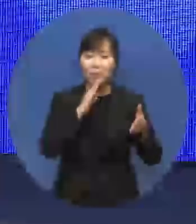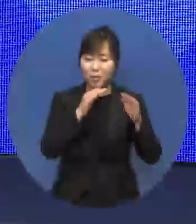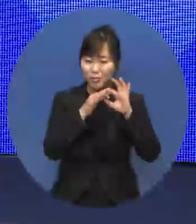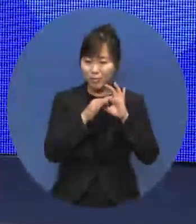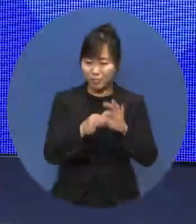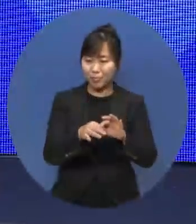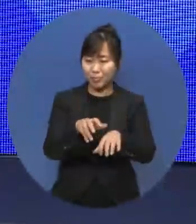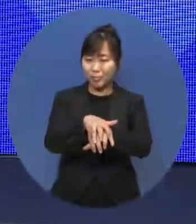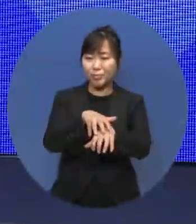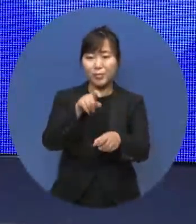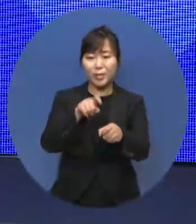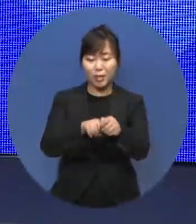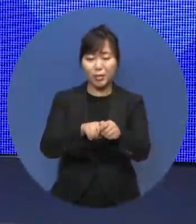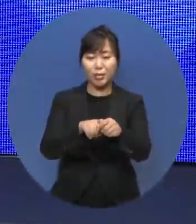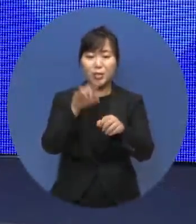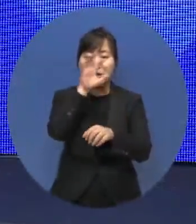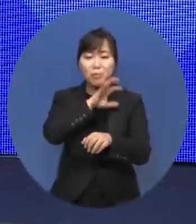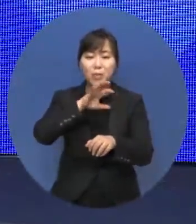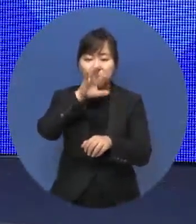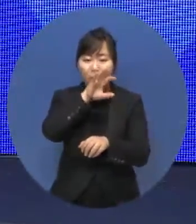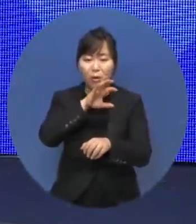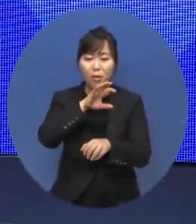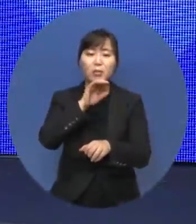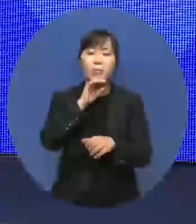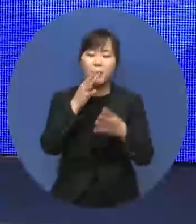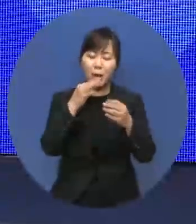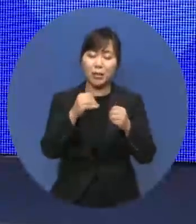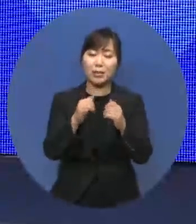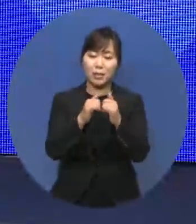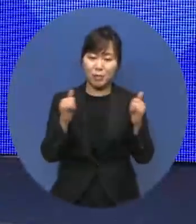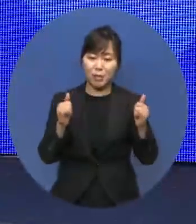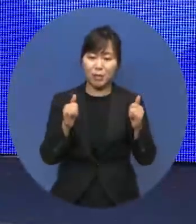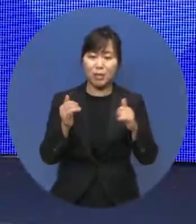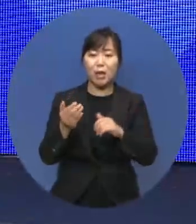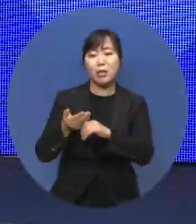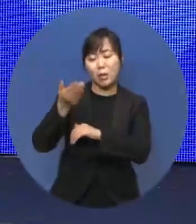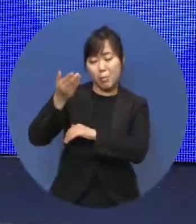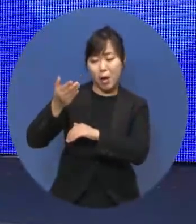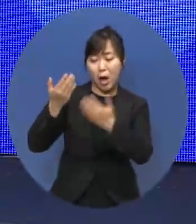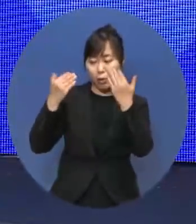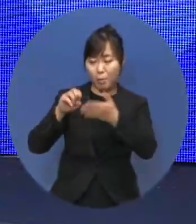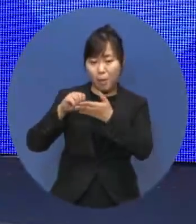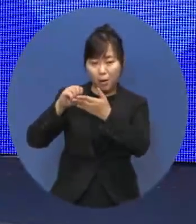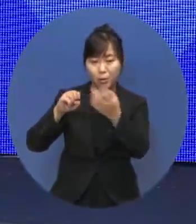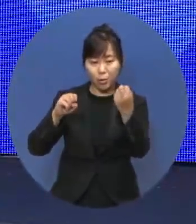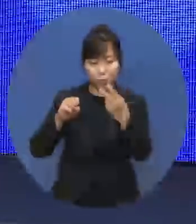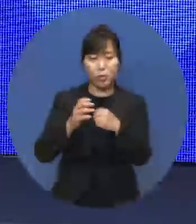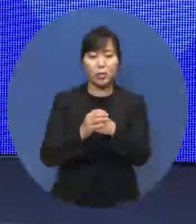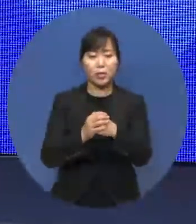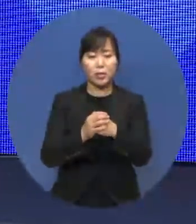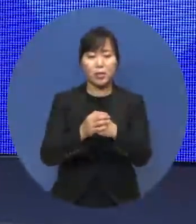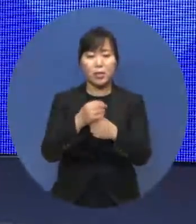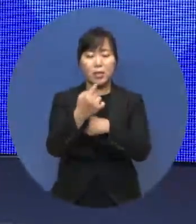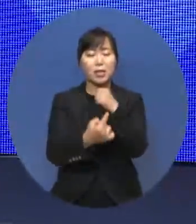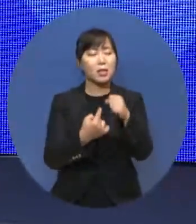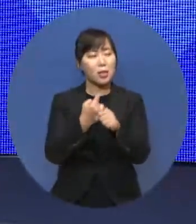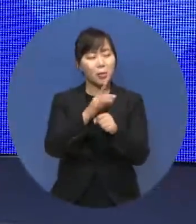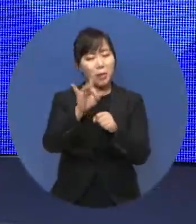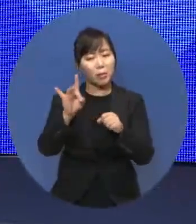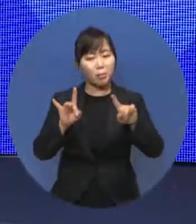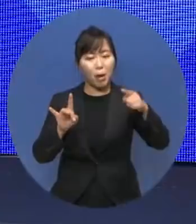꾸준하게 체계적으로 연습을 해서 현재는 이제 많은 단원들이 상급학교에 진학을 하거나 아니면 이제 저희가